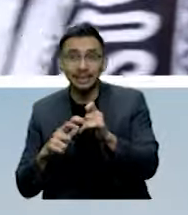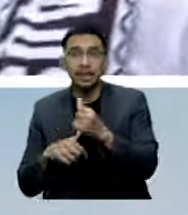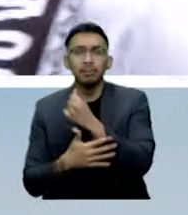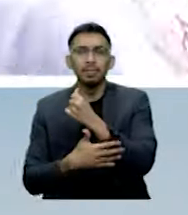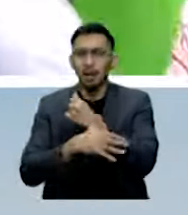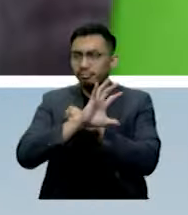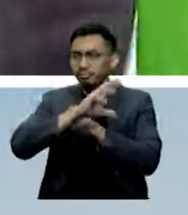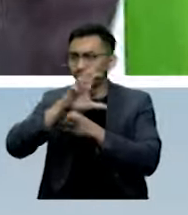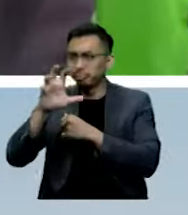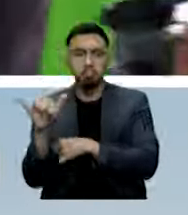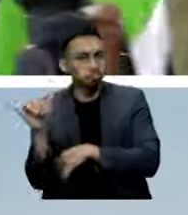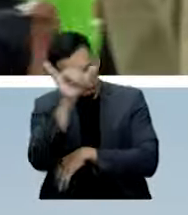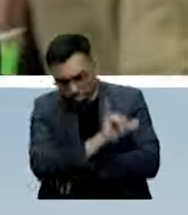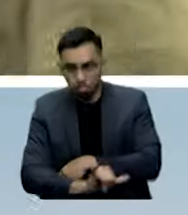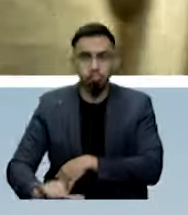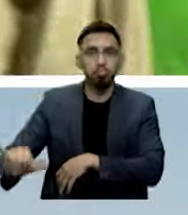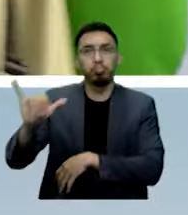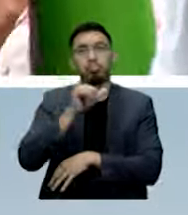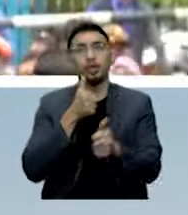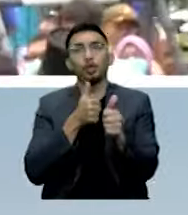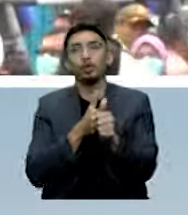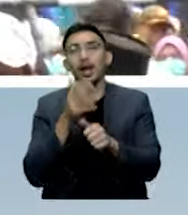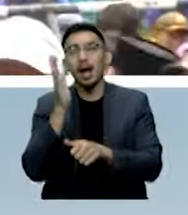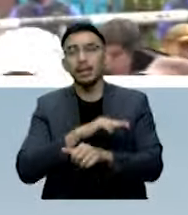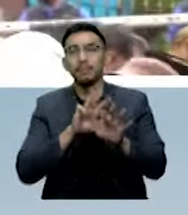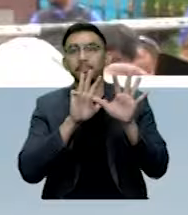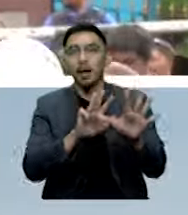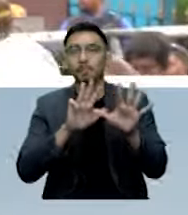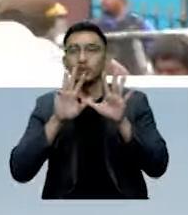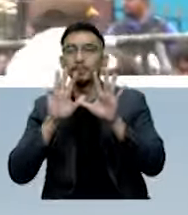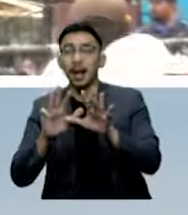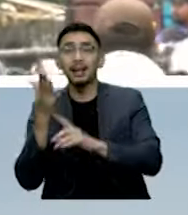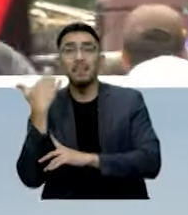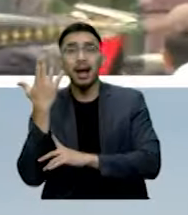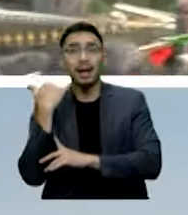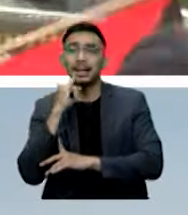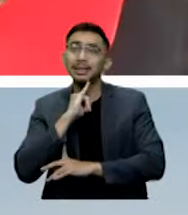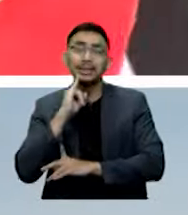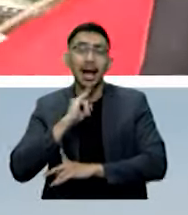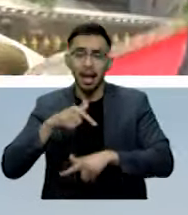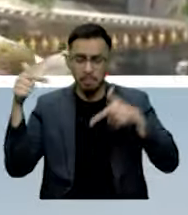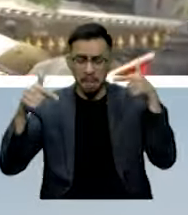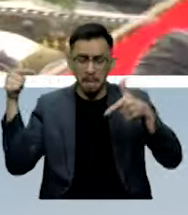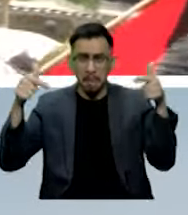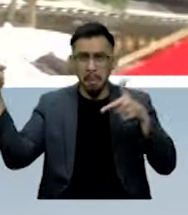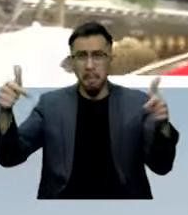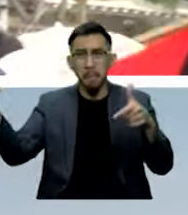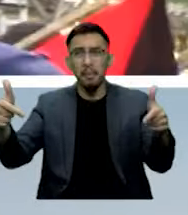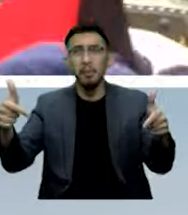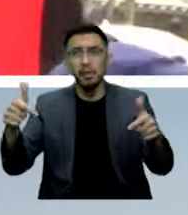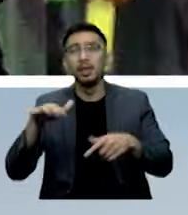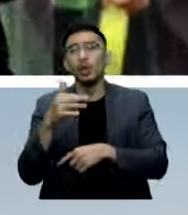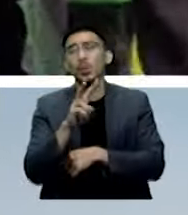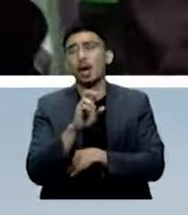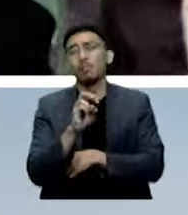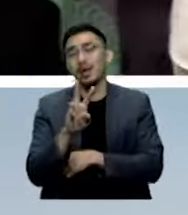hari ke-99 sejak serangan genosida yang dilakukan Israel terhadap Palestina sejak akhir tahun 2023